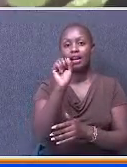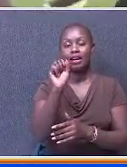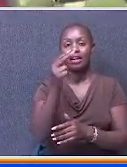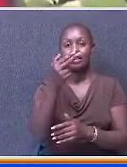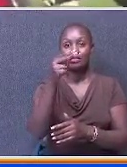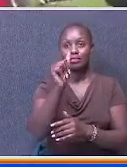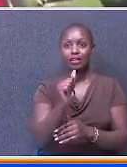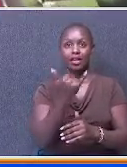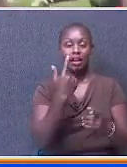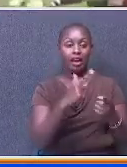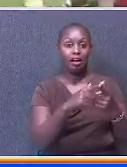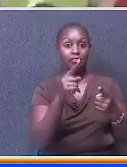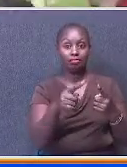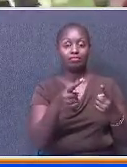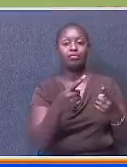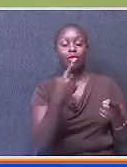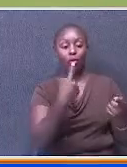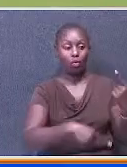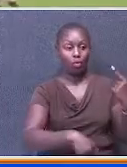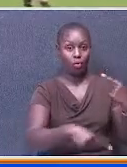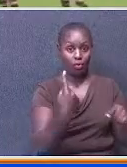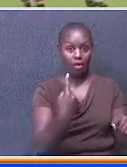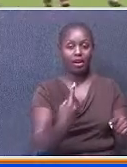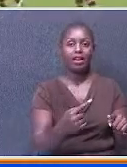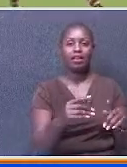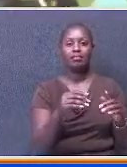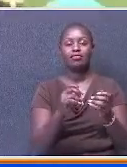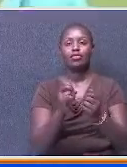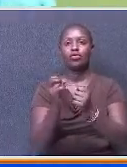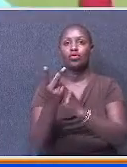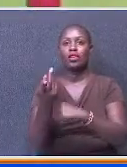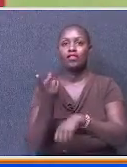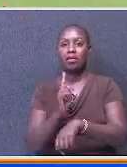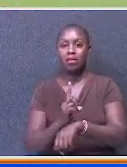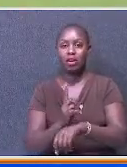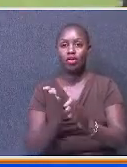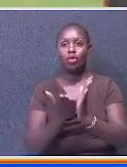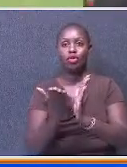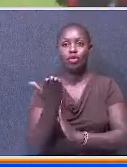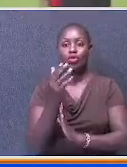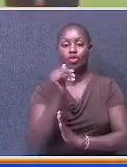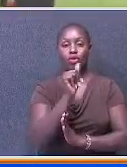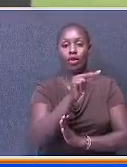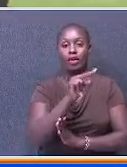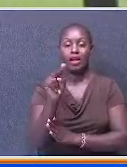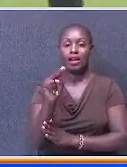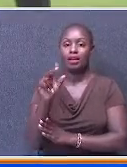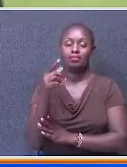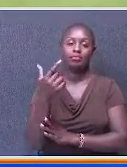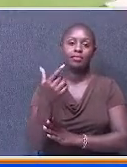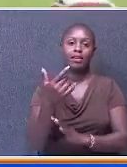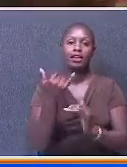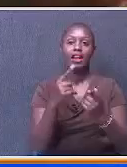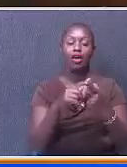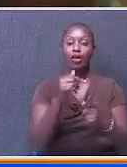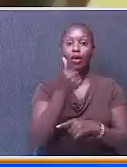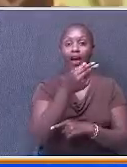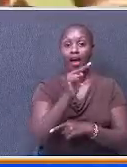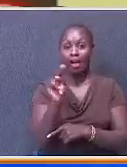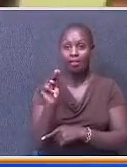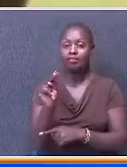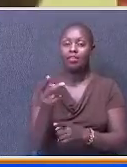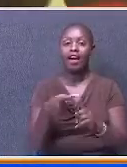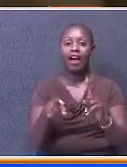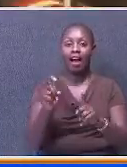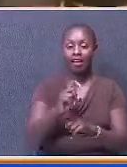Lionesses ilifunga ukurasa wa mabao ndani ya dakika 12 kupitia mchezaji Anne Goret. Goret aliongeza